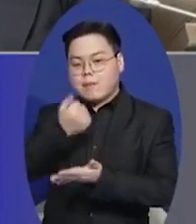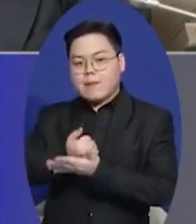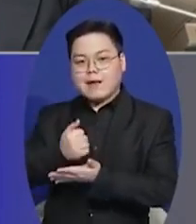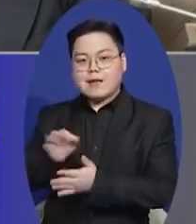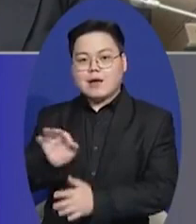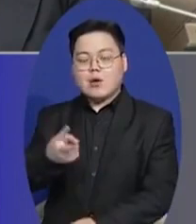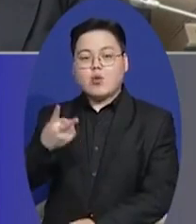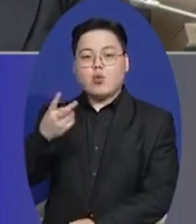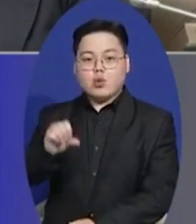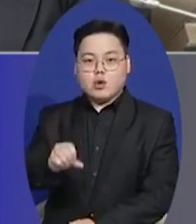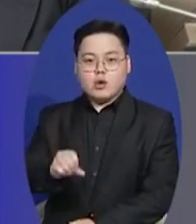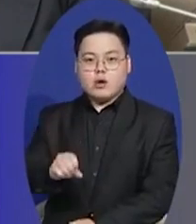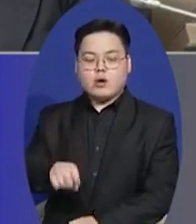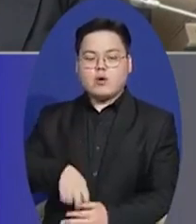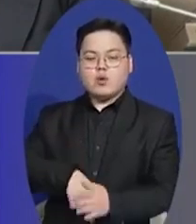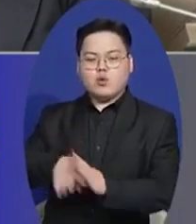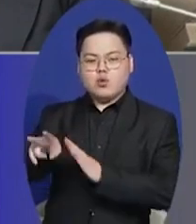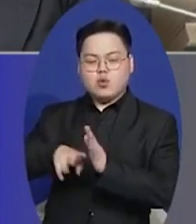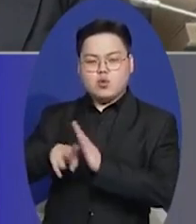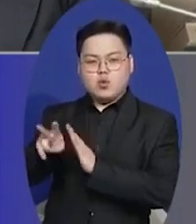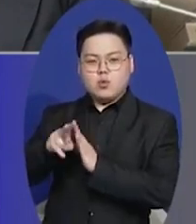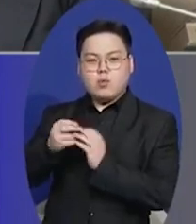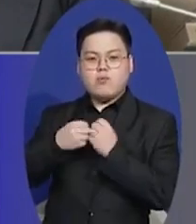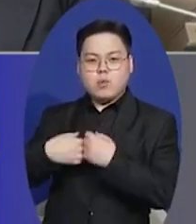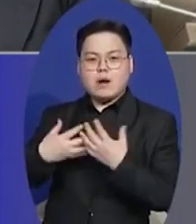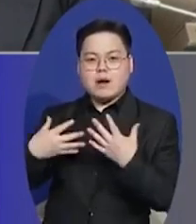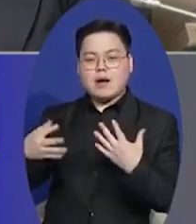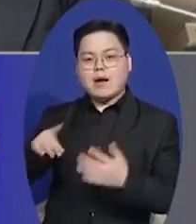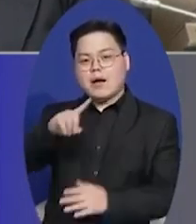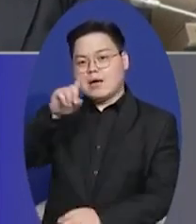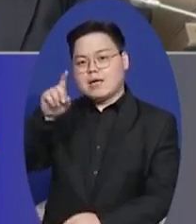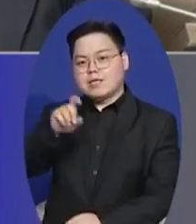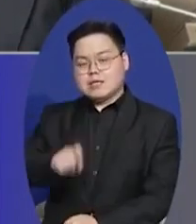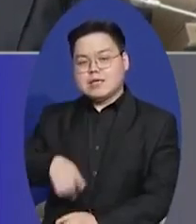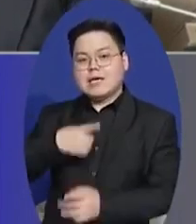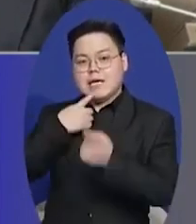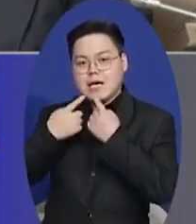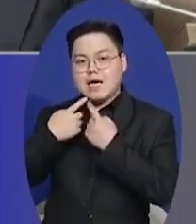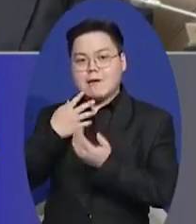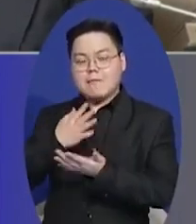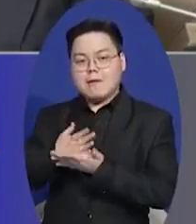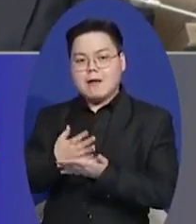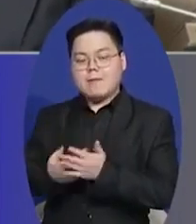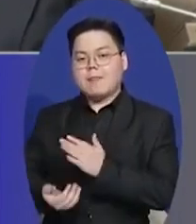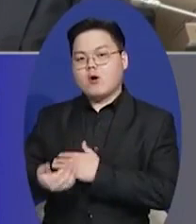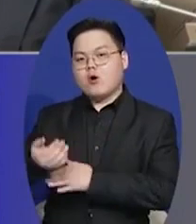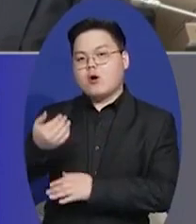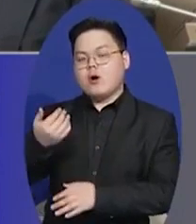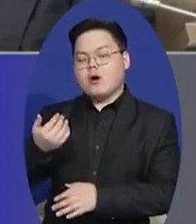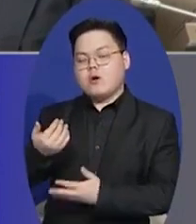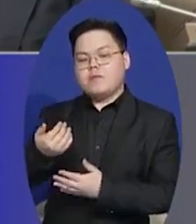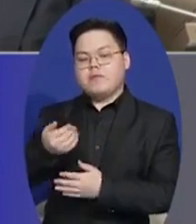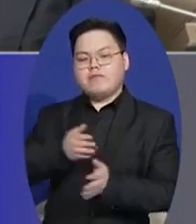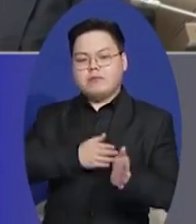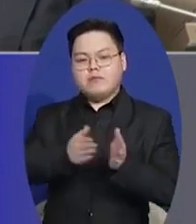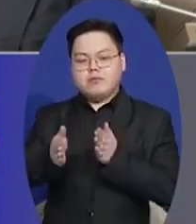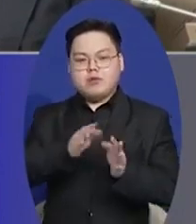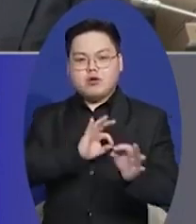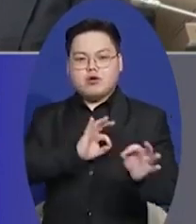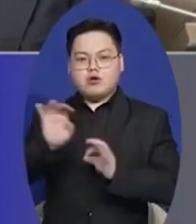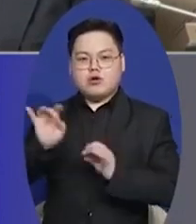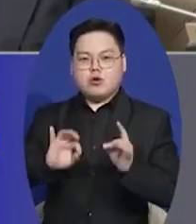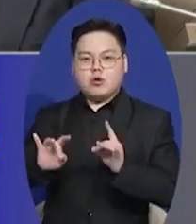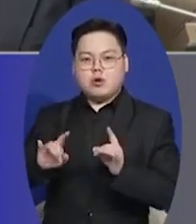ингэж ихэлсэн гэдэг олон асуудлууд яригдж байна. За энэ олон асуудлууд бол тухай чиглэл асуудлуудаараа бол